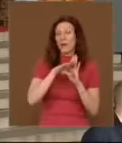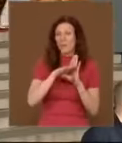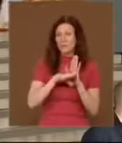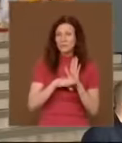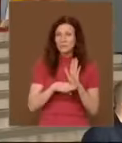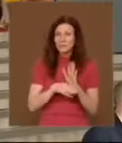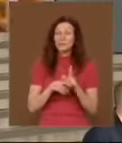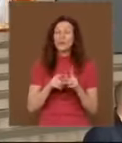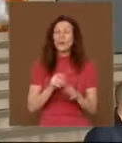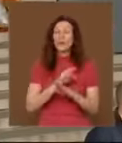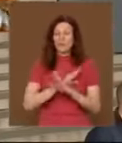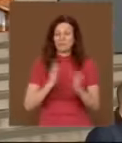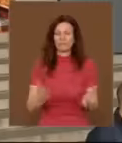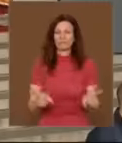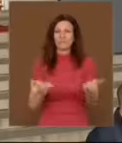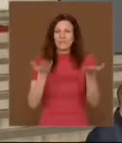възкресение, когато